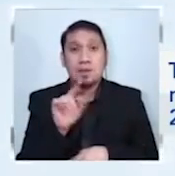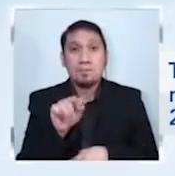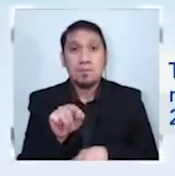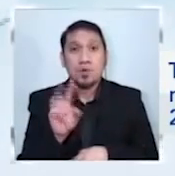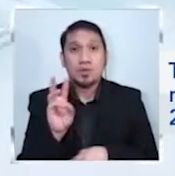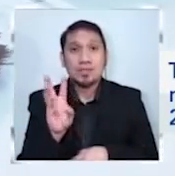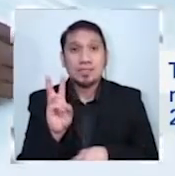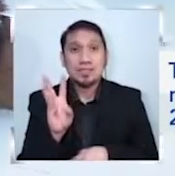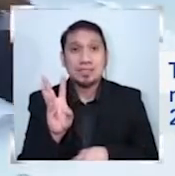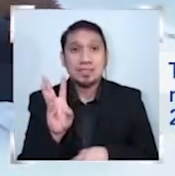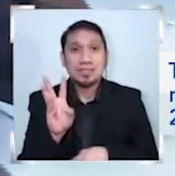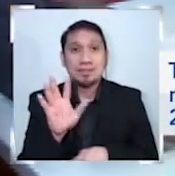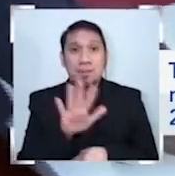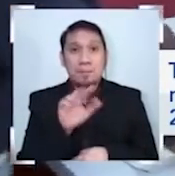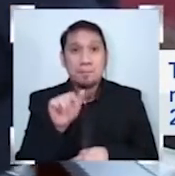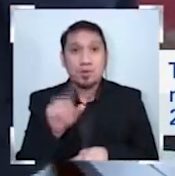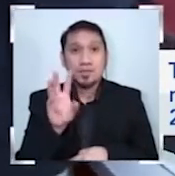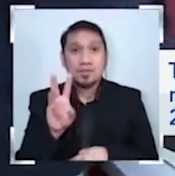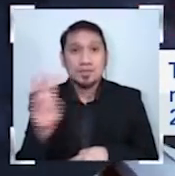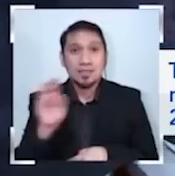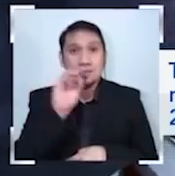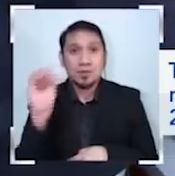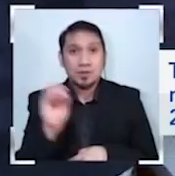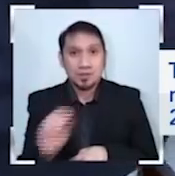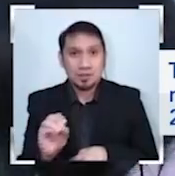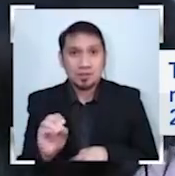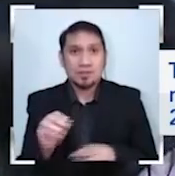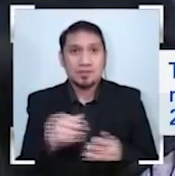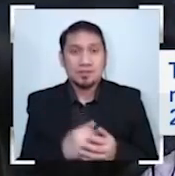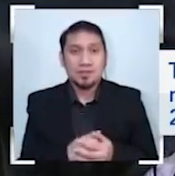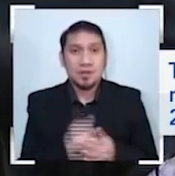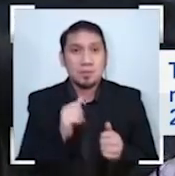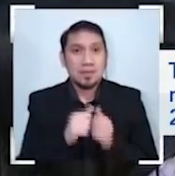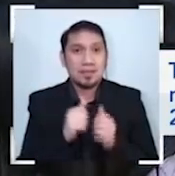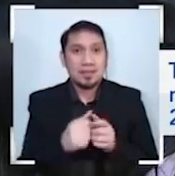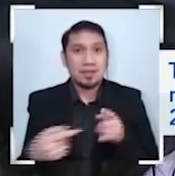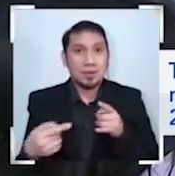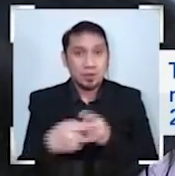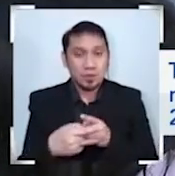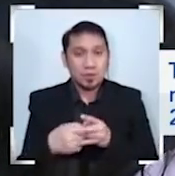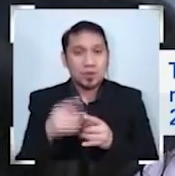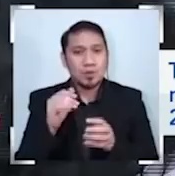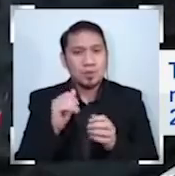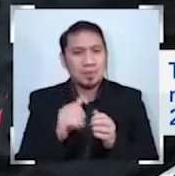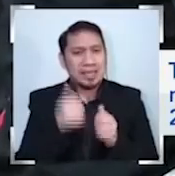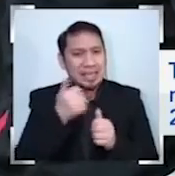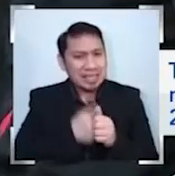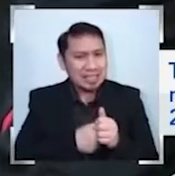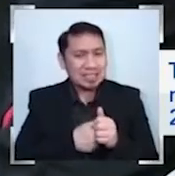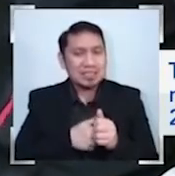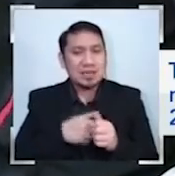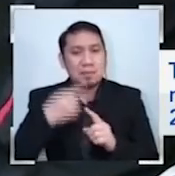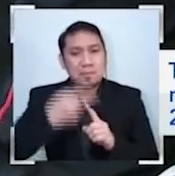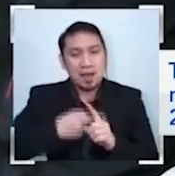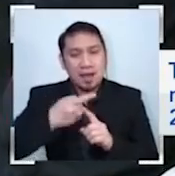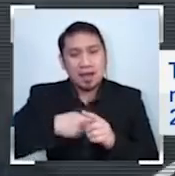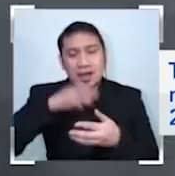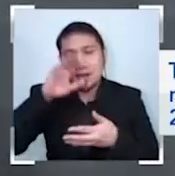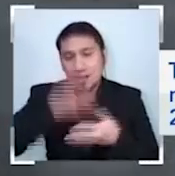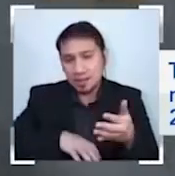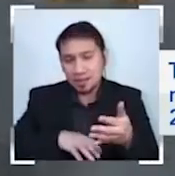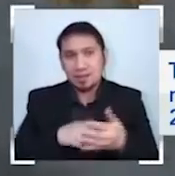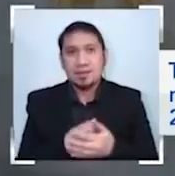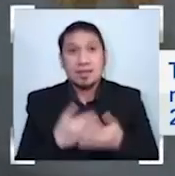5.16% per annum ang dividend rate. Ito yung regular na kinakaltas kada buwan. Sa Modified